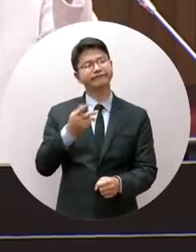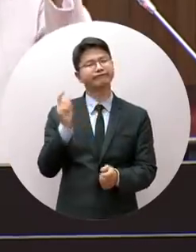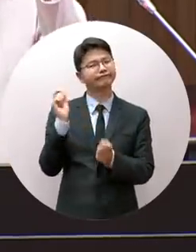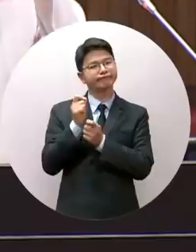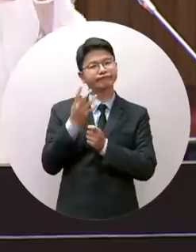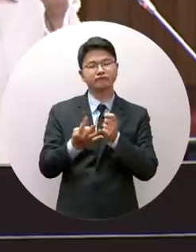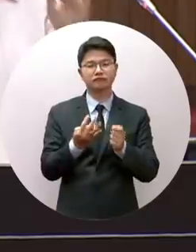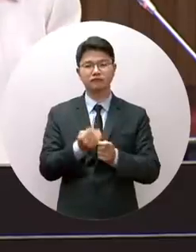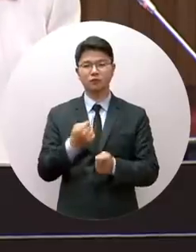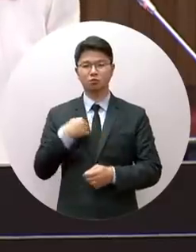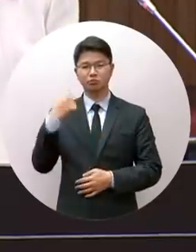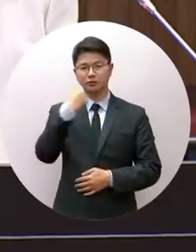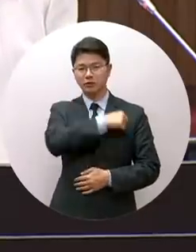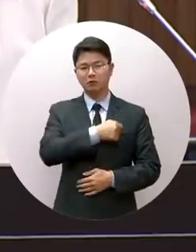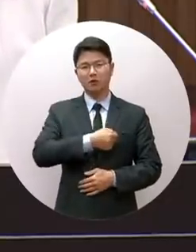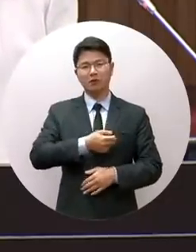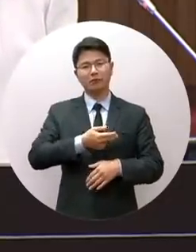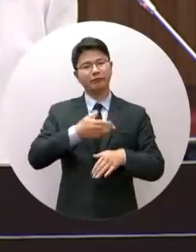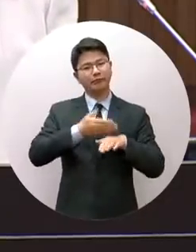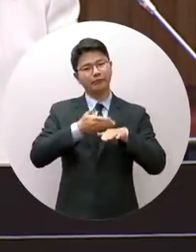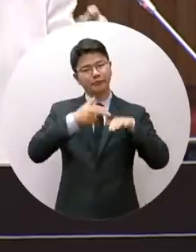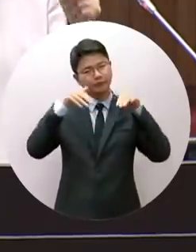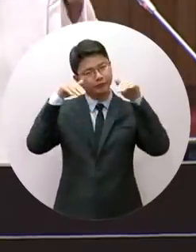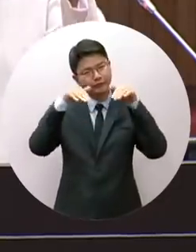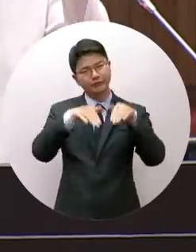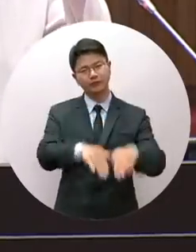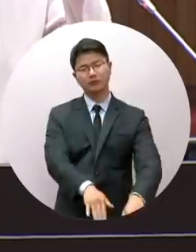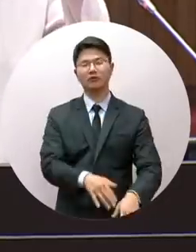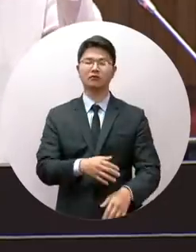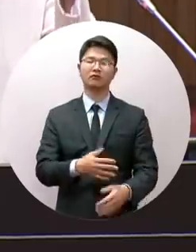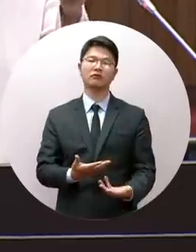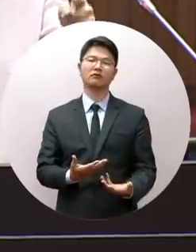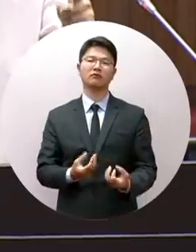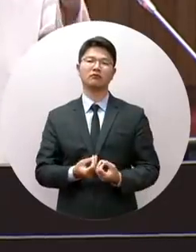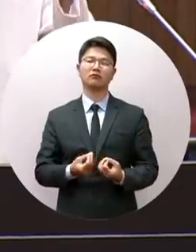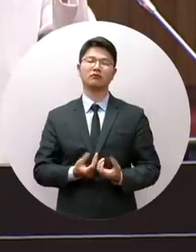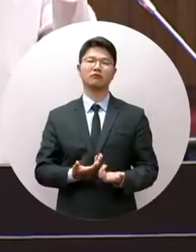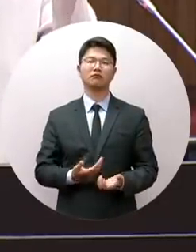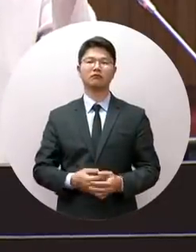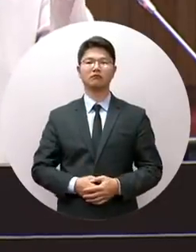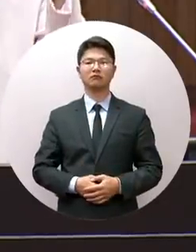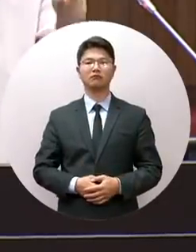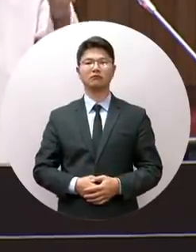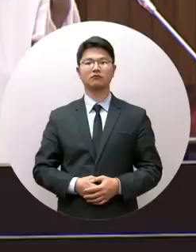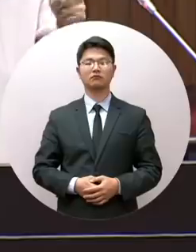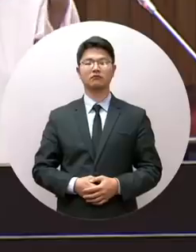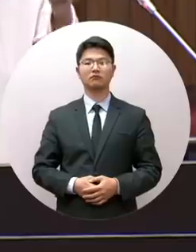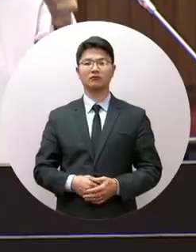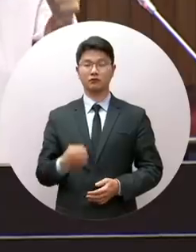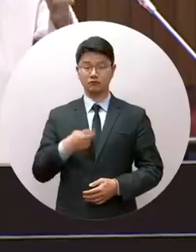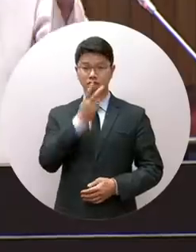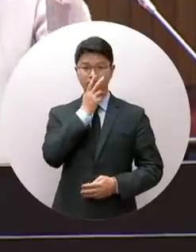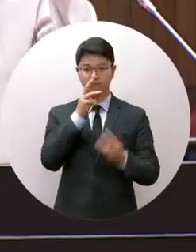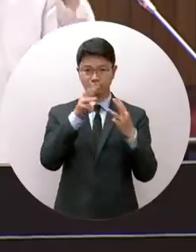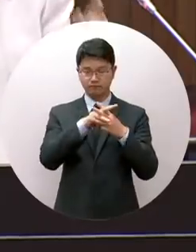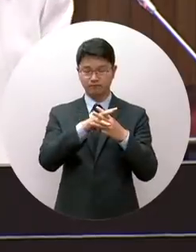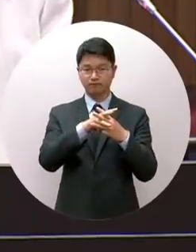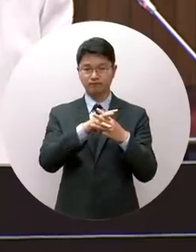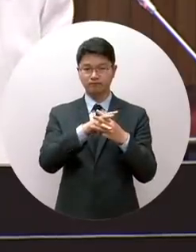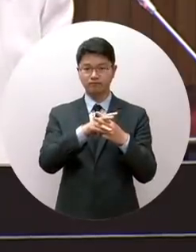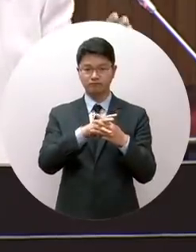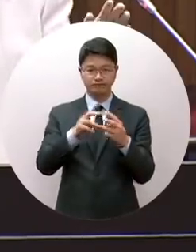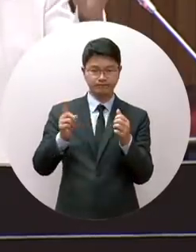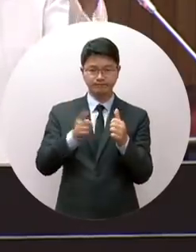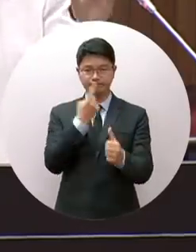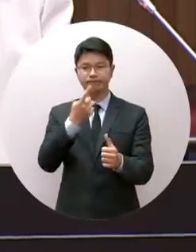是节节败退。我们必须要用这一个亚洲第一的离岸风